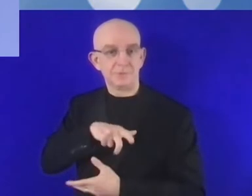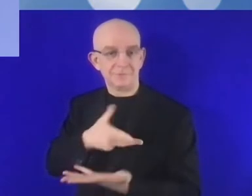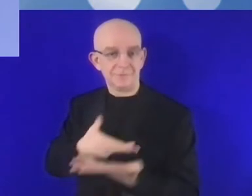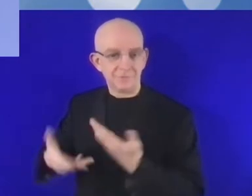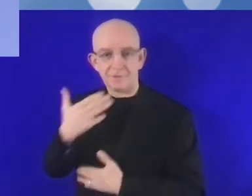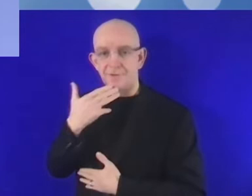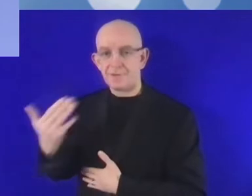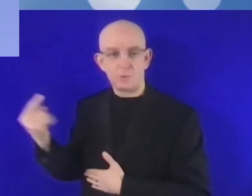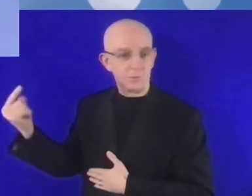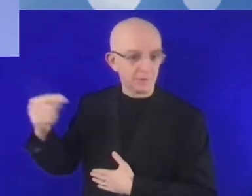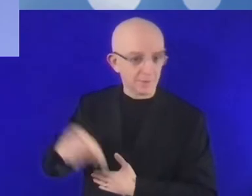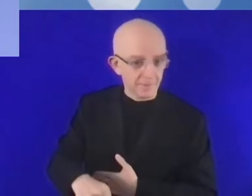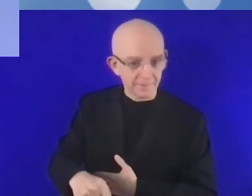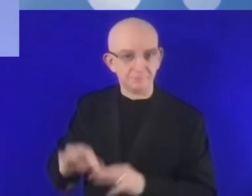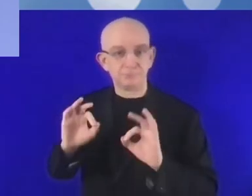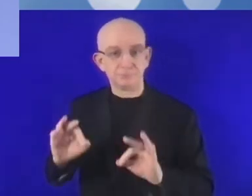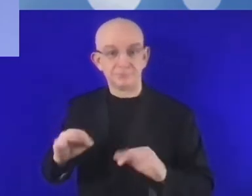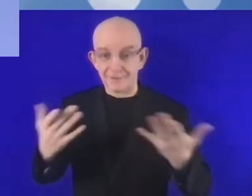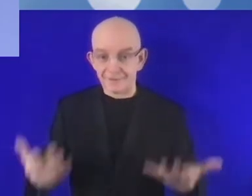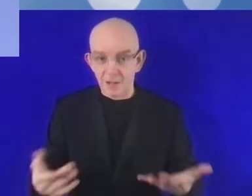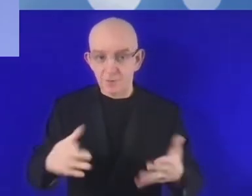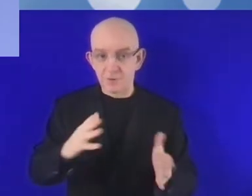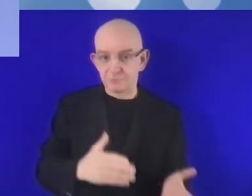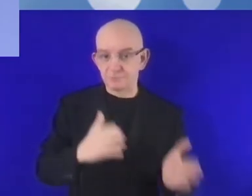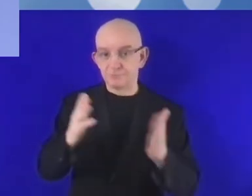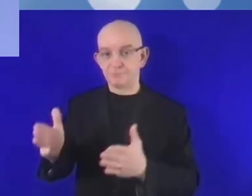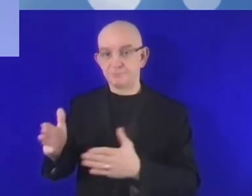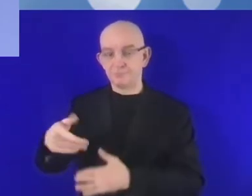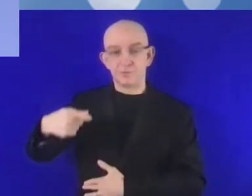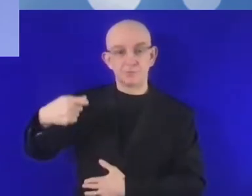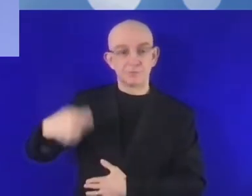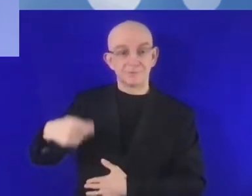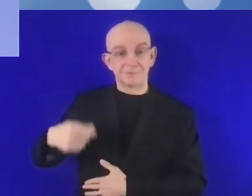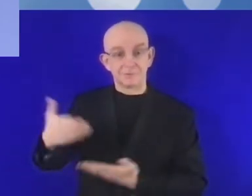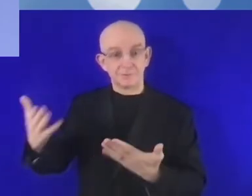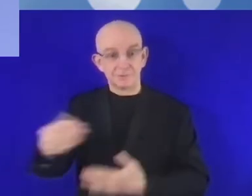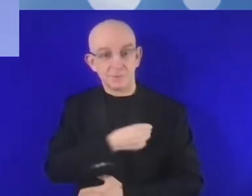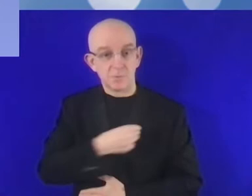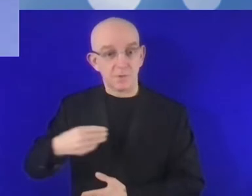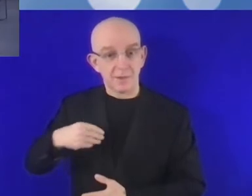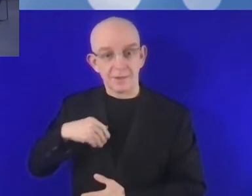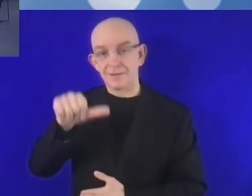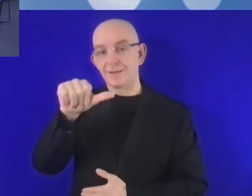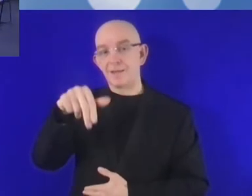أيها السادة المحترمون، الآن أعطي الصوت لرئيس الجمهورية البولندية